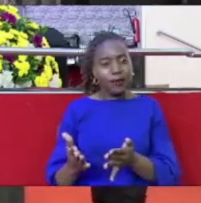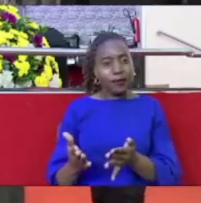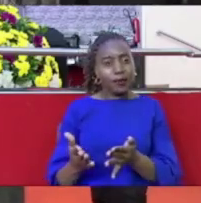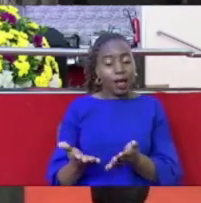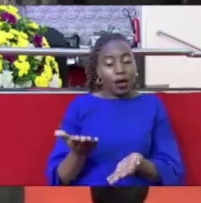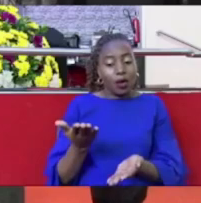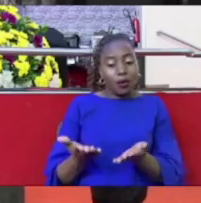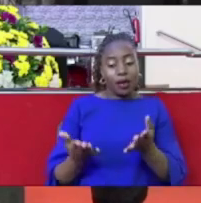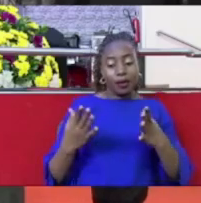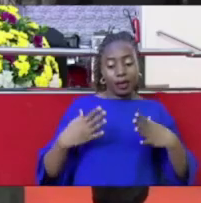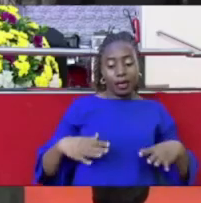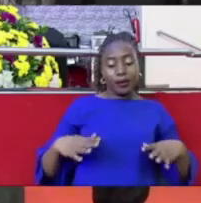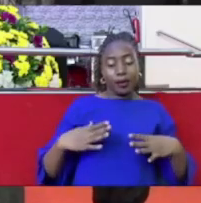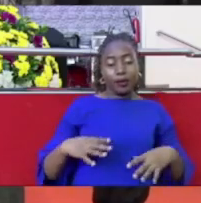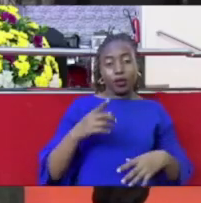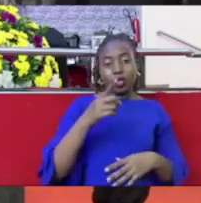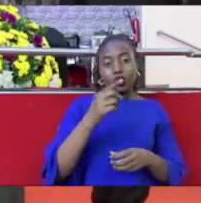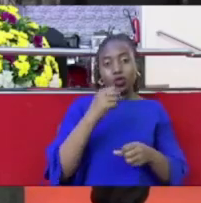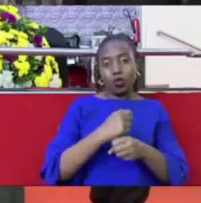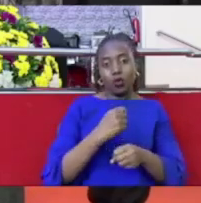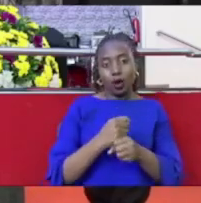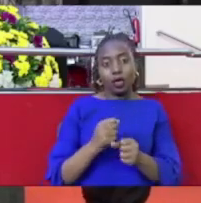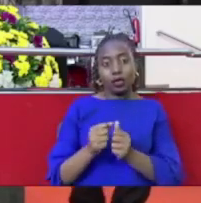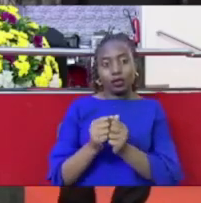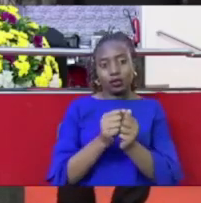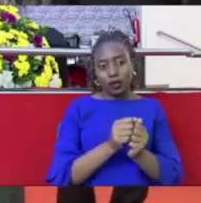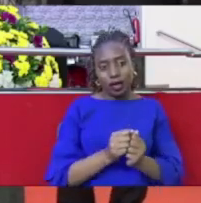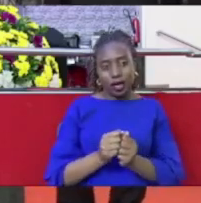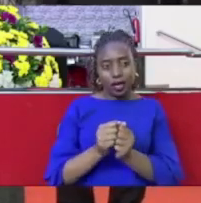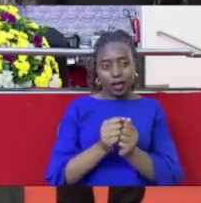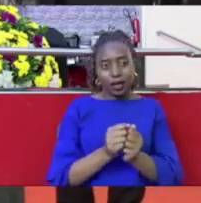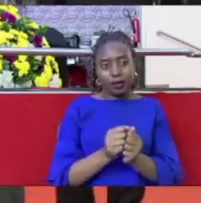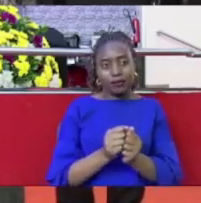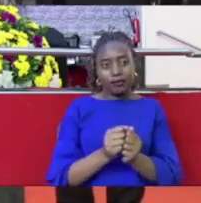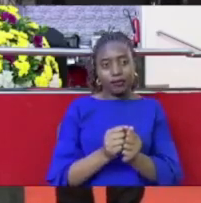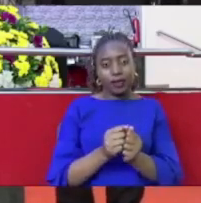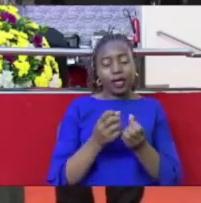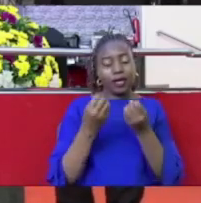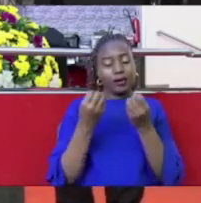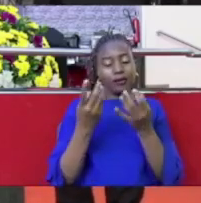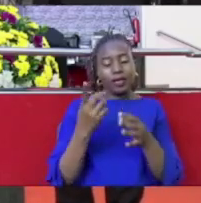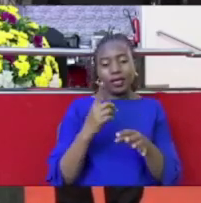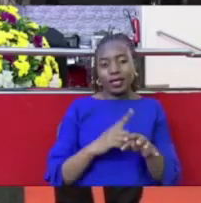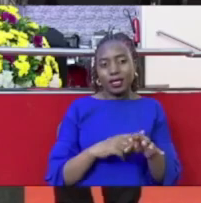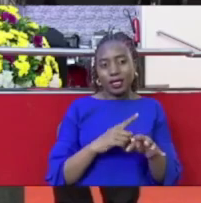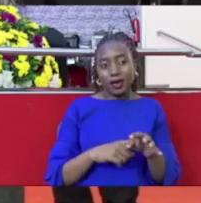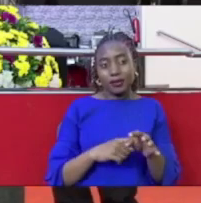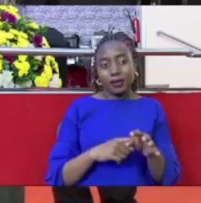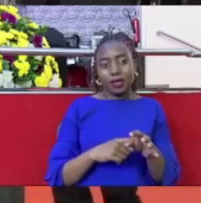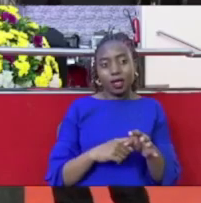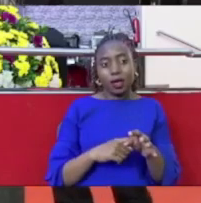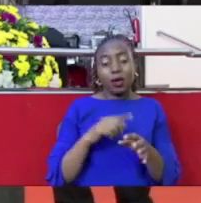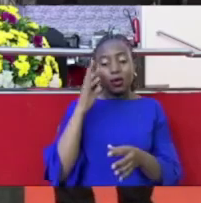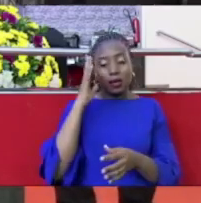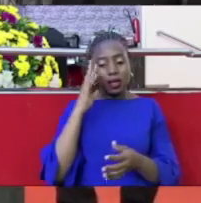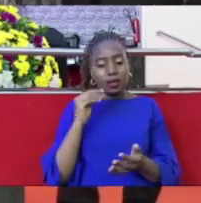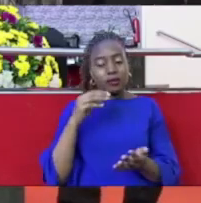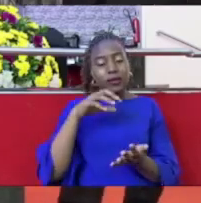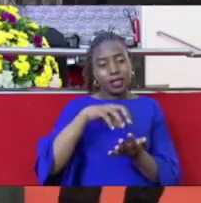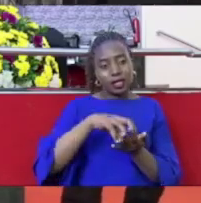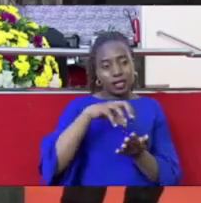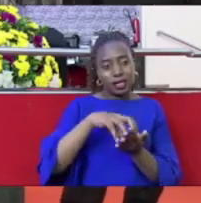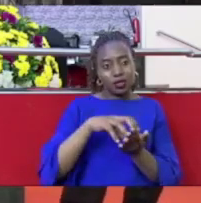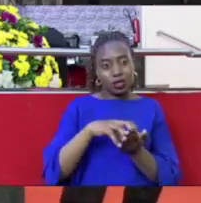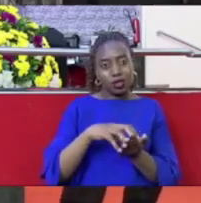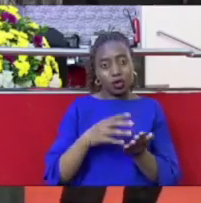people you work with, ama watu ambao unafanya kazi nao, many times you will come across a situation mara nyingi tutapitia hali where